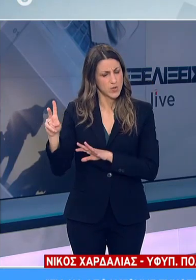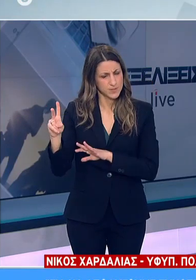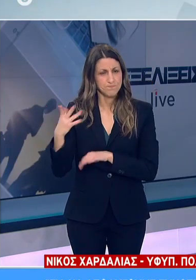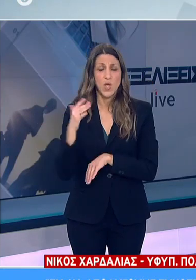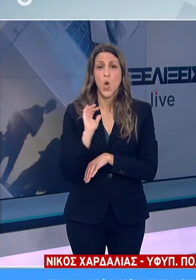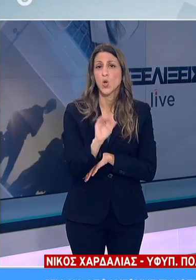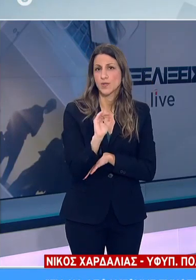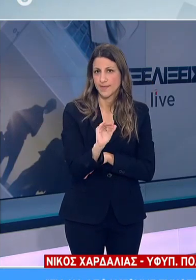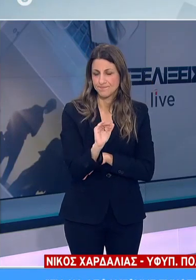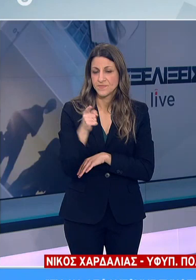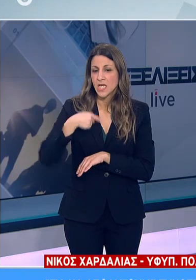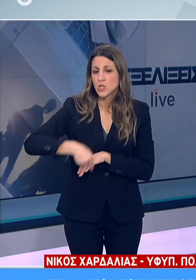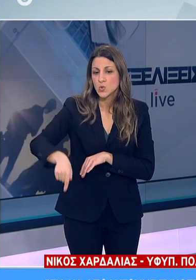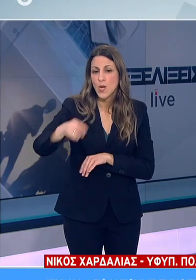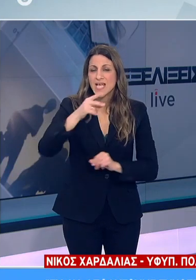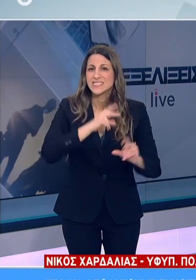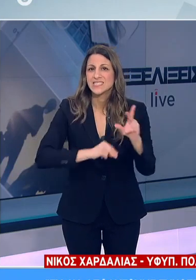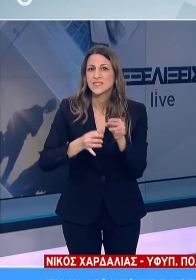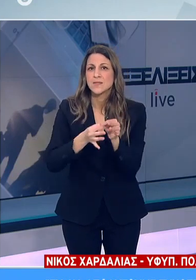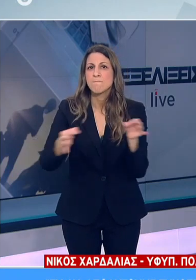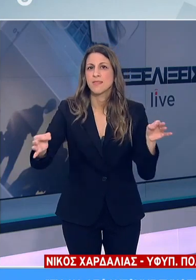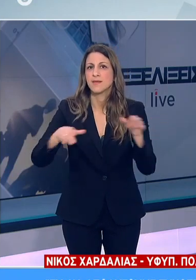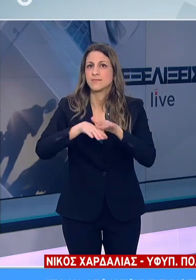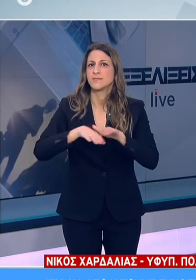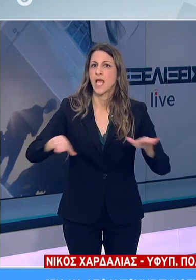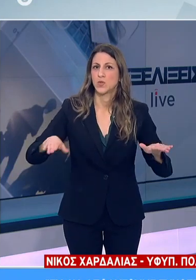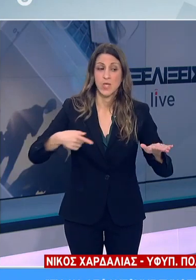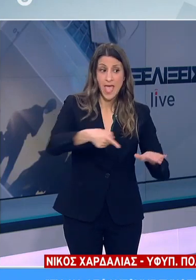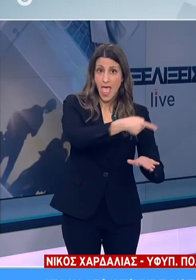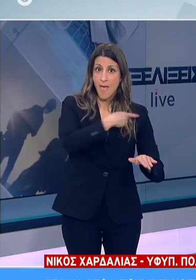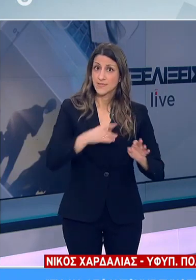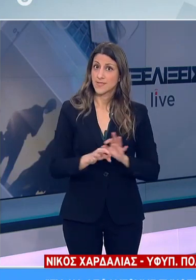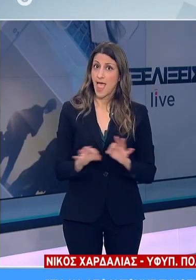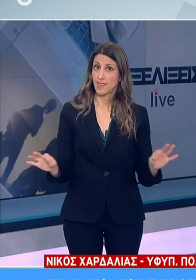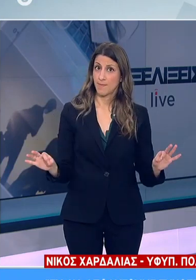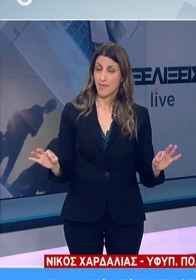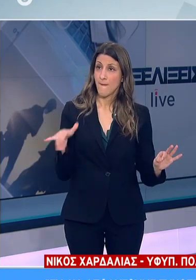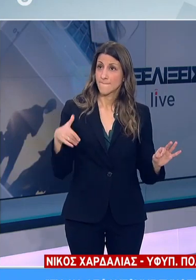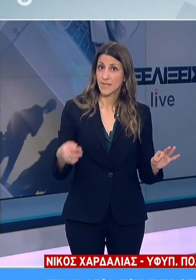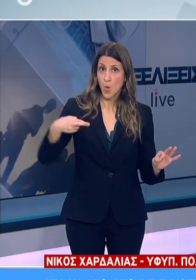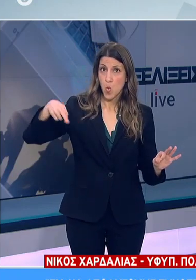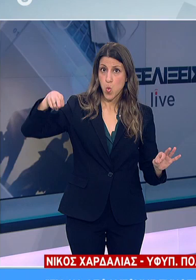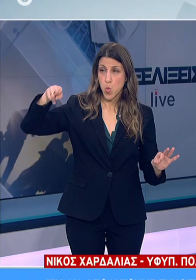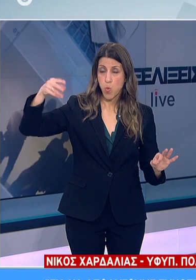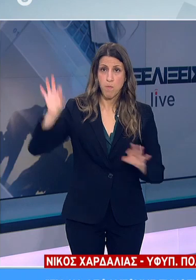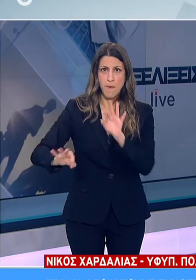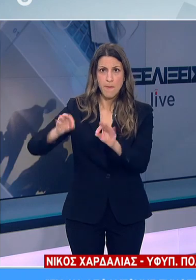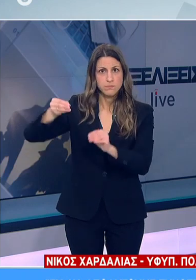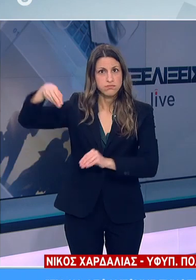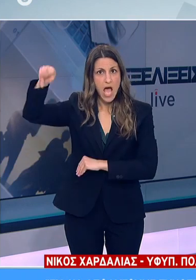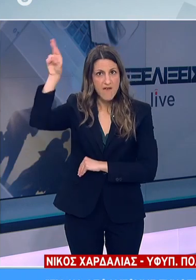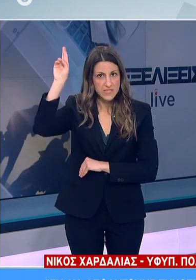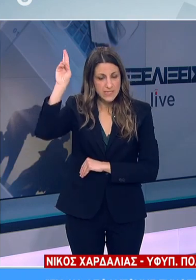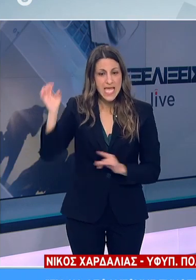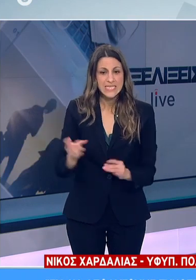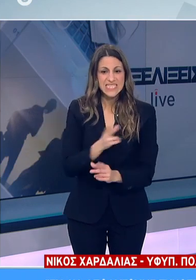προοπτική σταδιακής άρσης των περιοριστικών μέτρων, είμαστε έτοιμοι να αντιμετωπίσουμε το ενδεχόμενο αύξηση των κρουσμάτων? Οι περιορισμοί θα έρονται